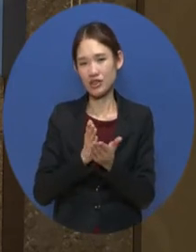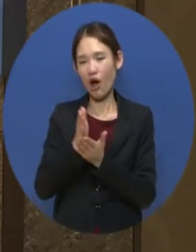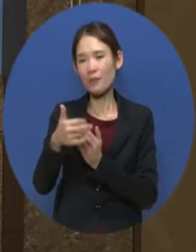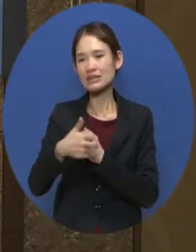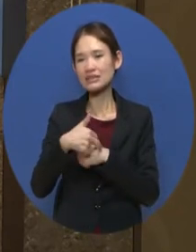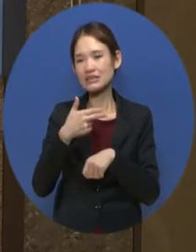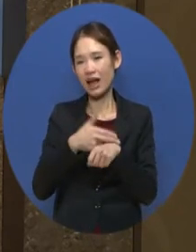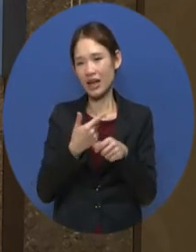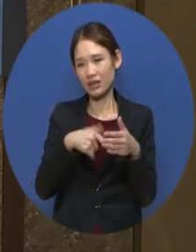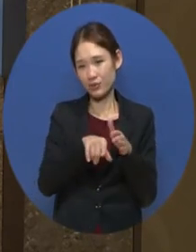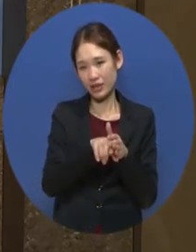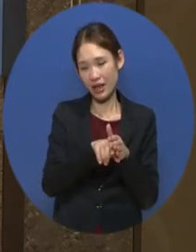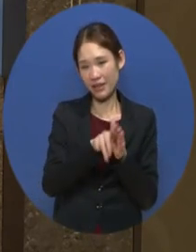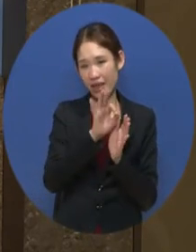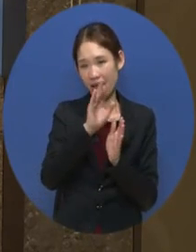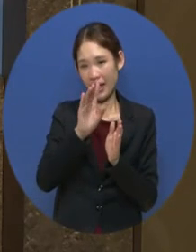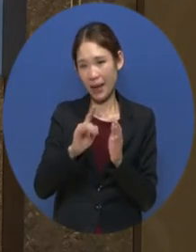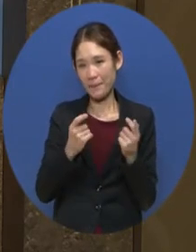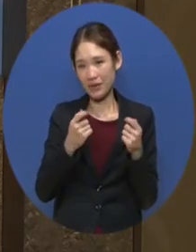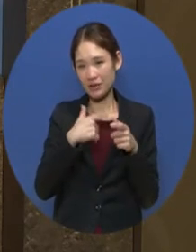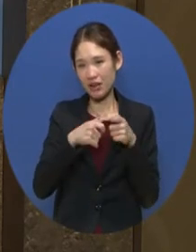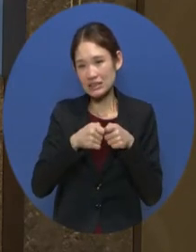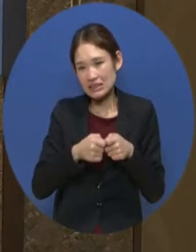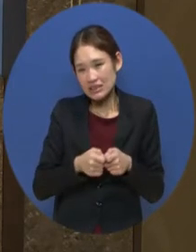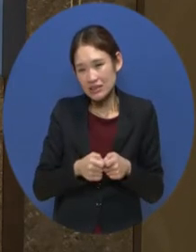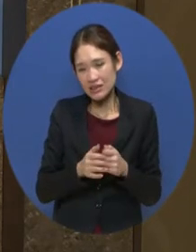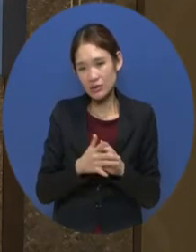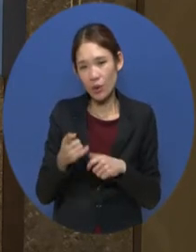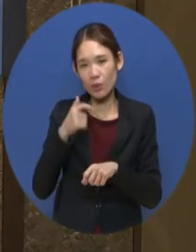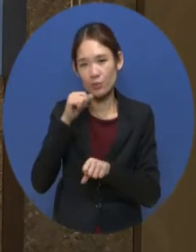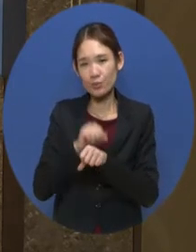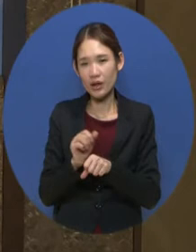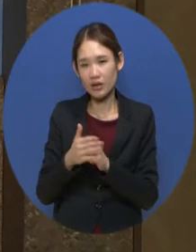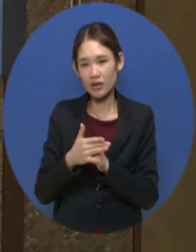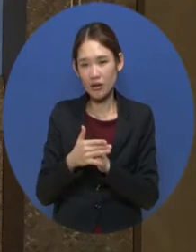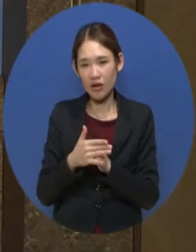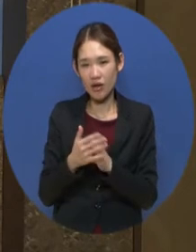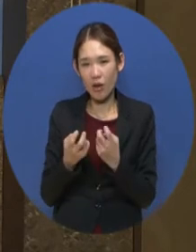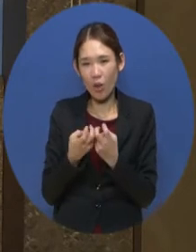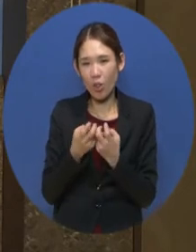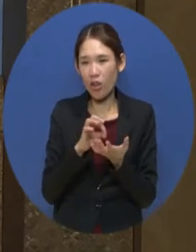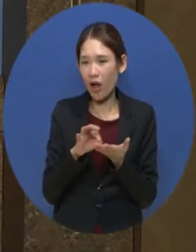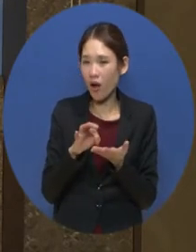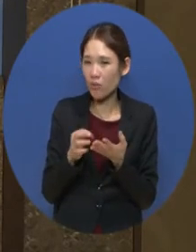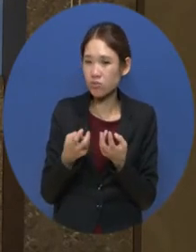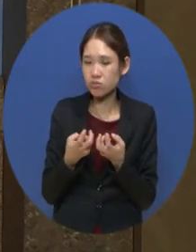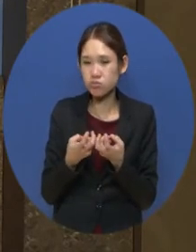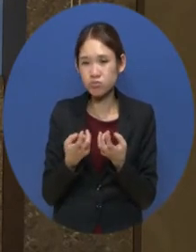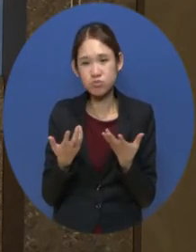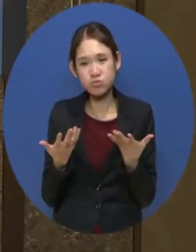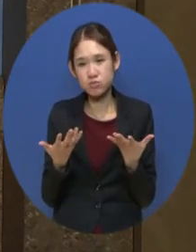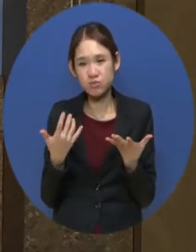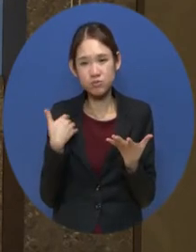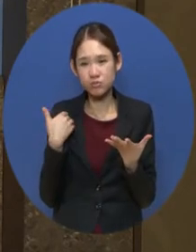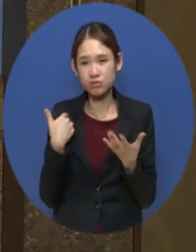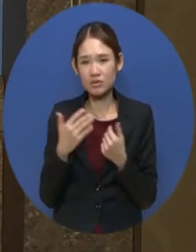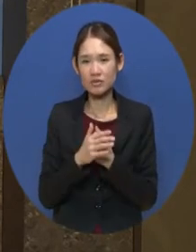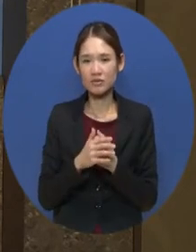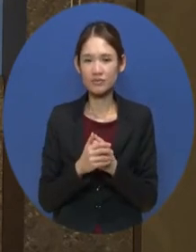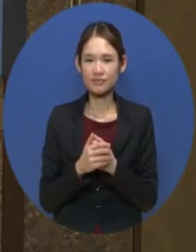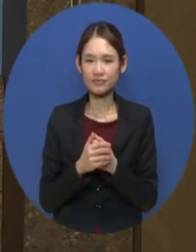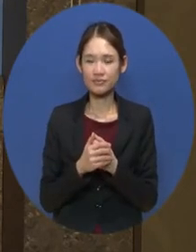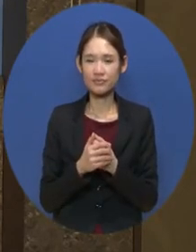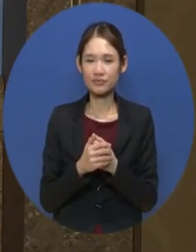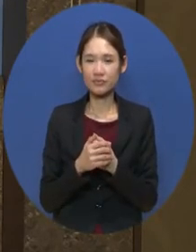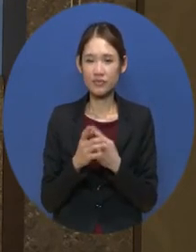위한 앱이구나 싶을 정도로 너무 디테일하고 잘 만들어져서 어떻게 접근을 해야 될지 모르는 부분. 그런 등이 있고,